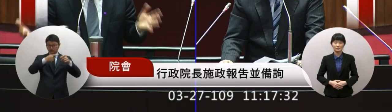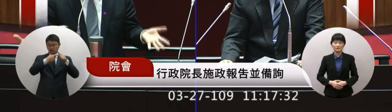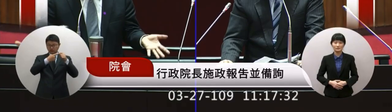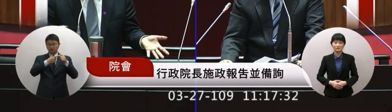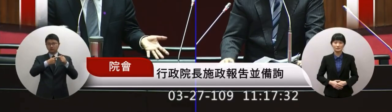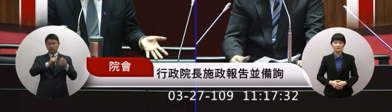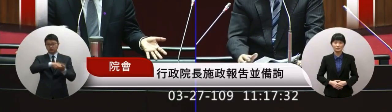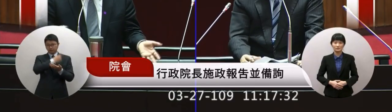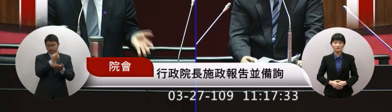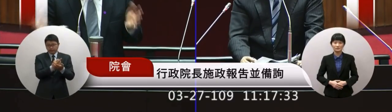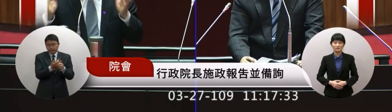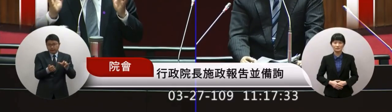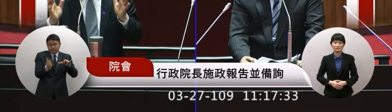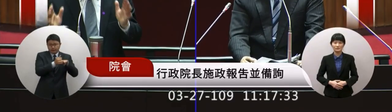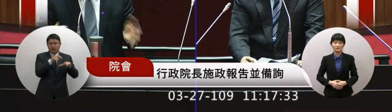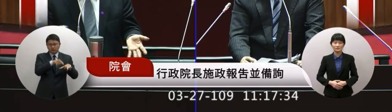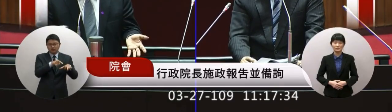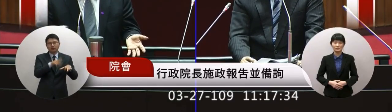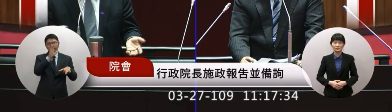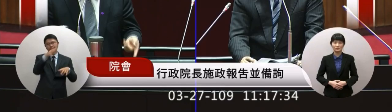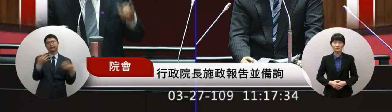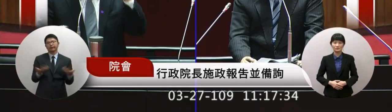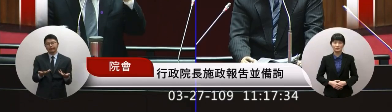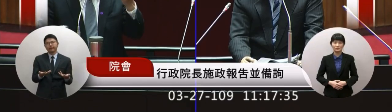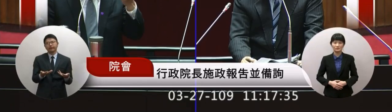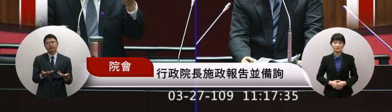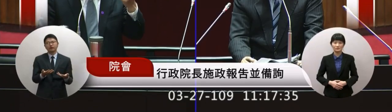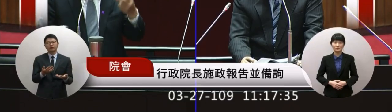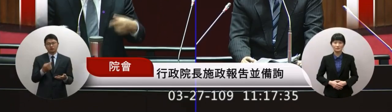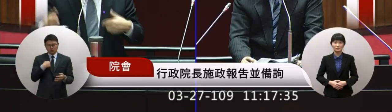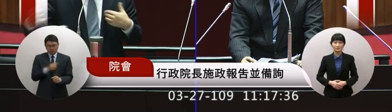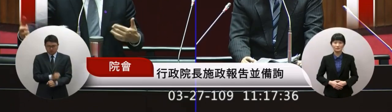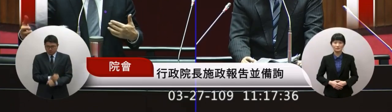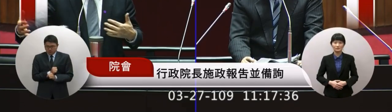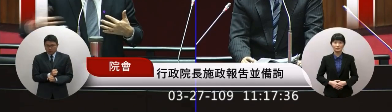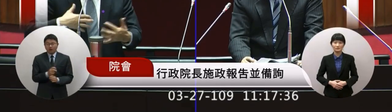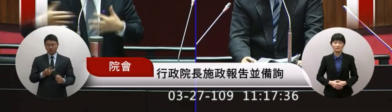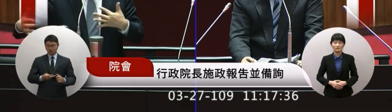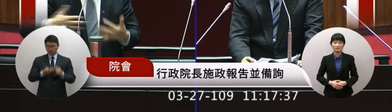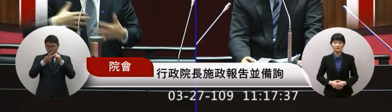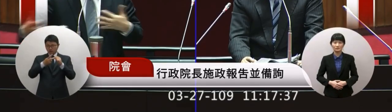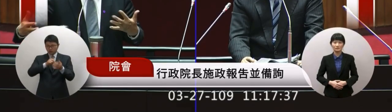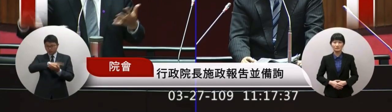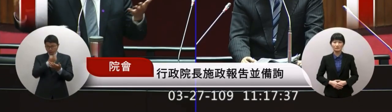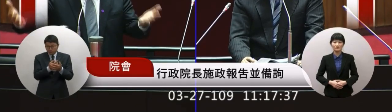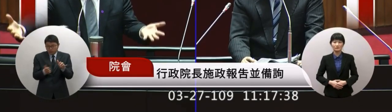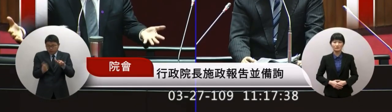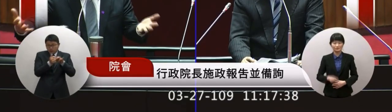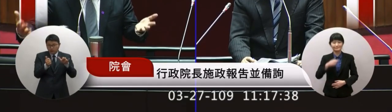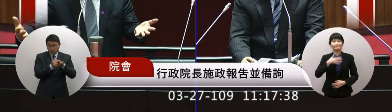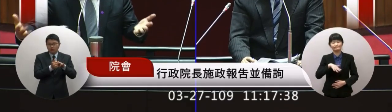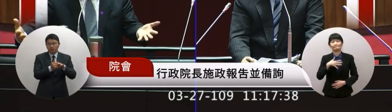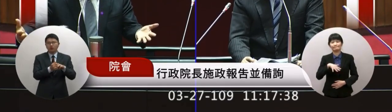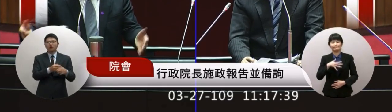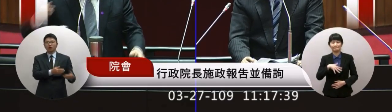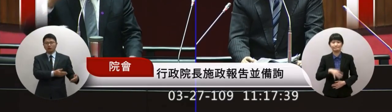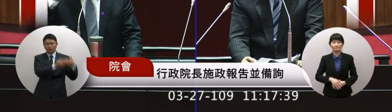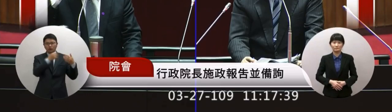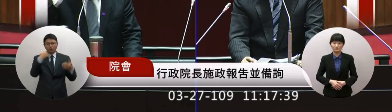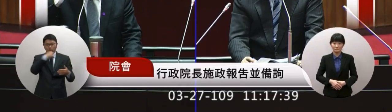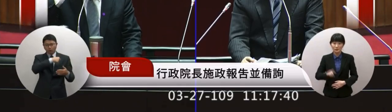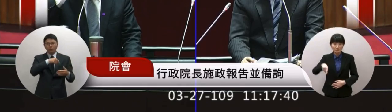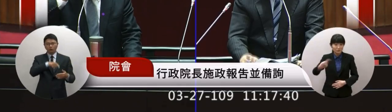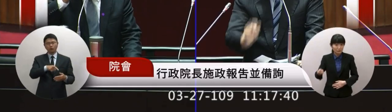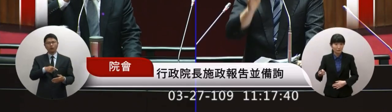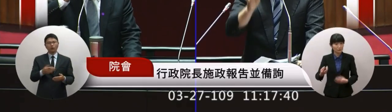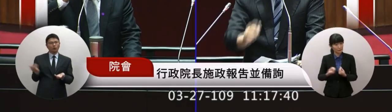出了一些问题，所以我们更小心。第二趟总算两边都， 我知道。那现在接下